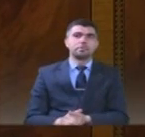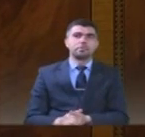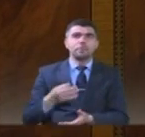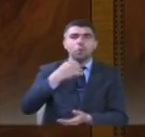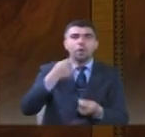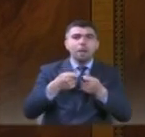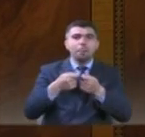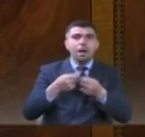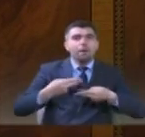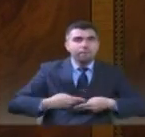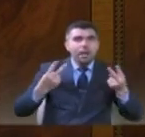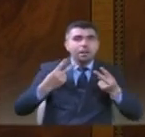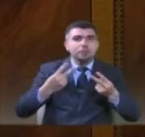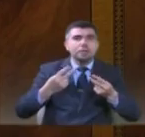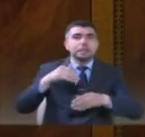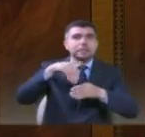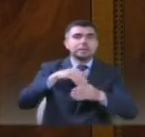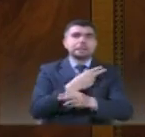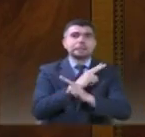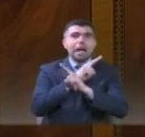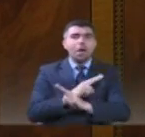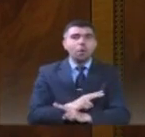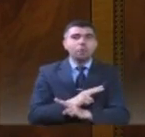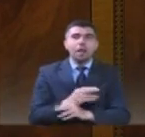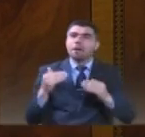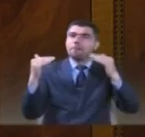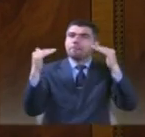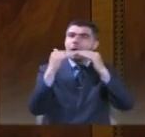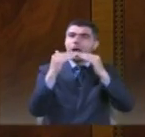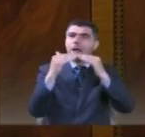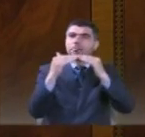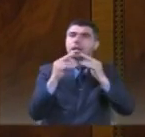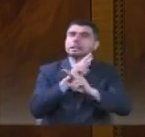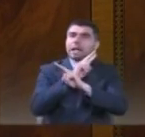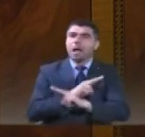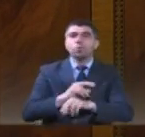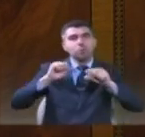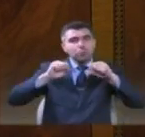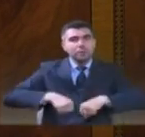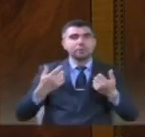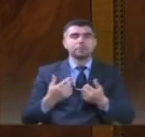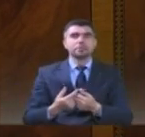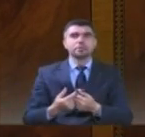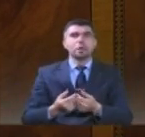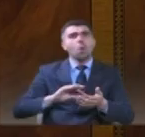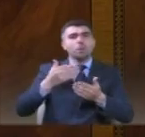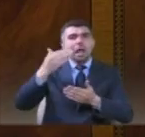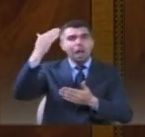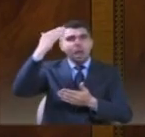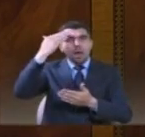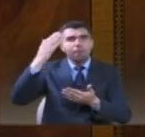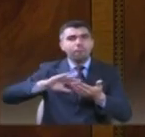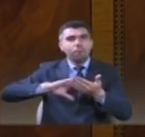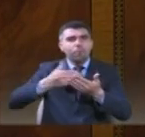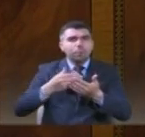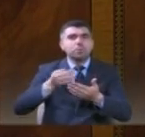ونصلحوا التقاعد. ونقول لكم كل شيء متفق معايا على إصلاح التقاعد، وكل شيء عارف اللي ما كان حتى